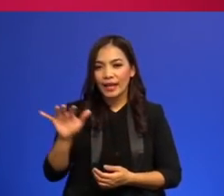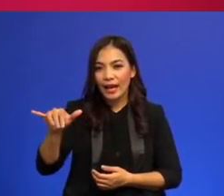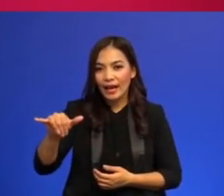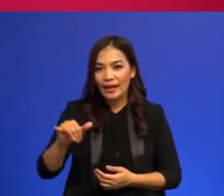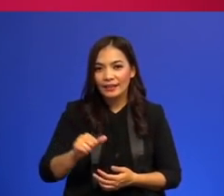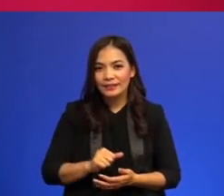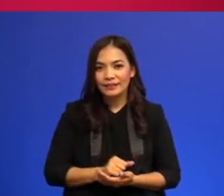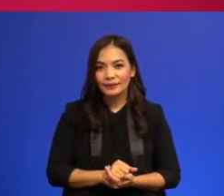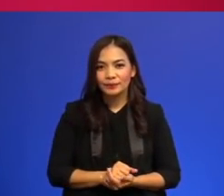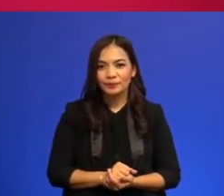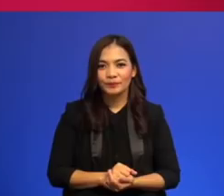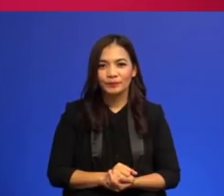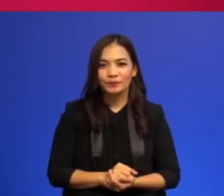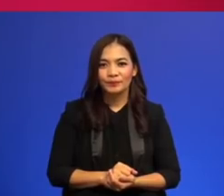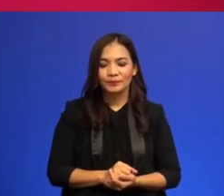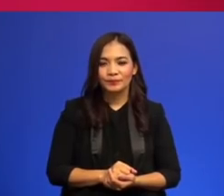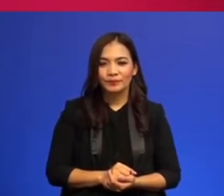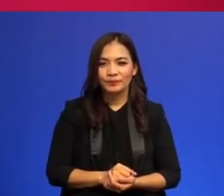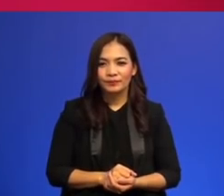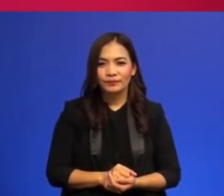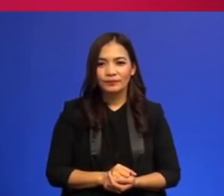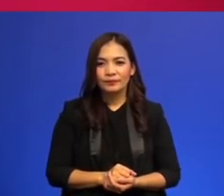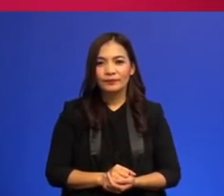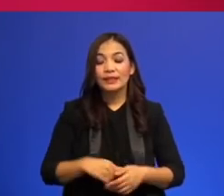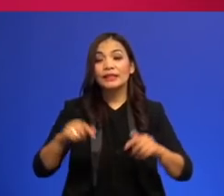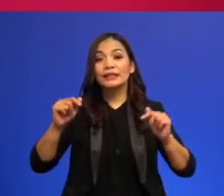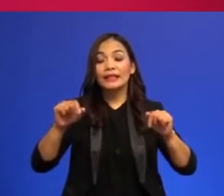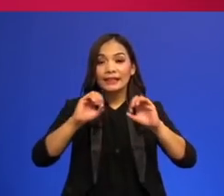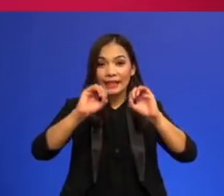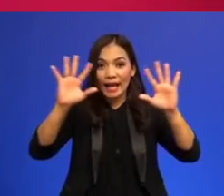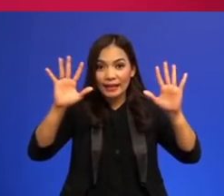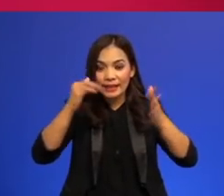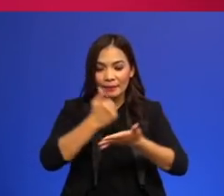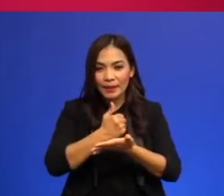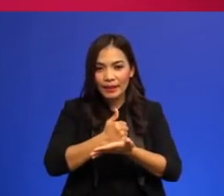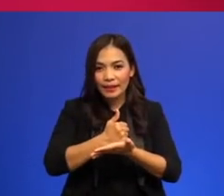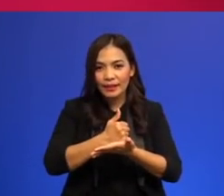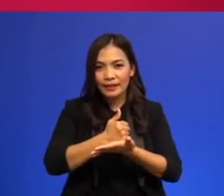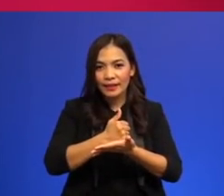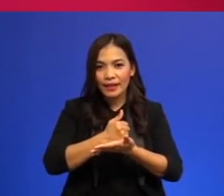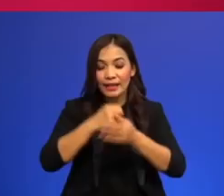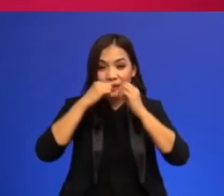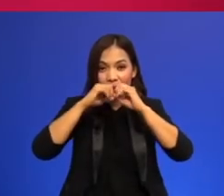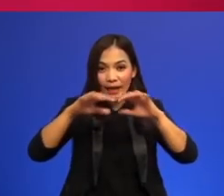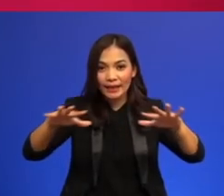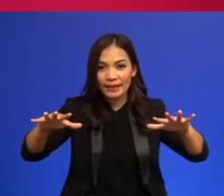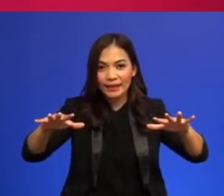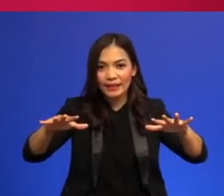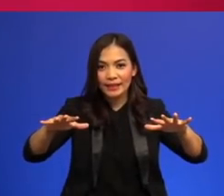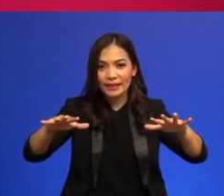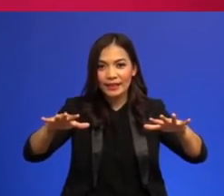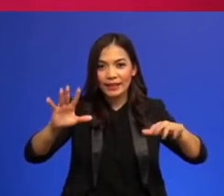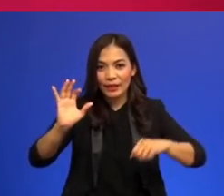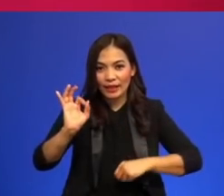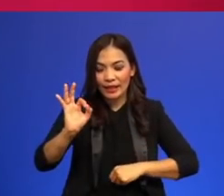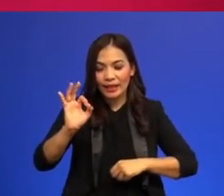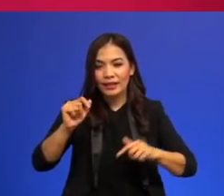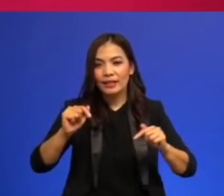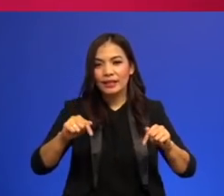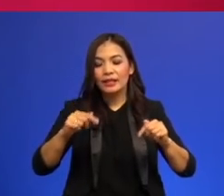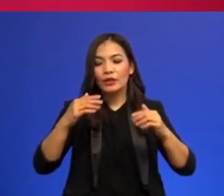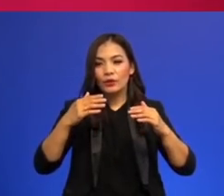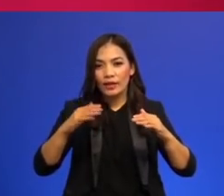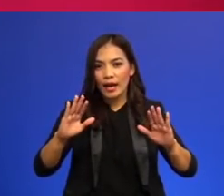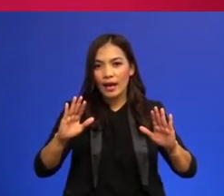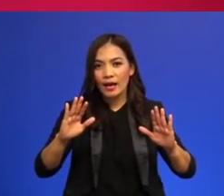Aduh, ini yang benar. Sampai di sini jelas, amin. Diberkati. Oke, ini sudah